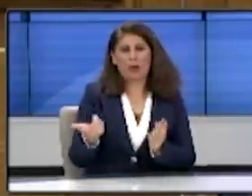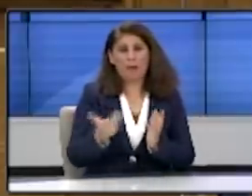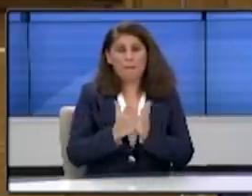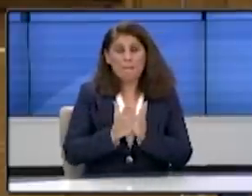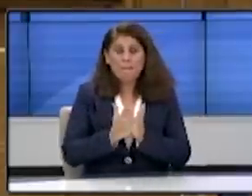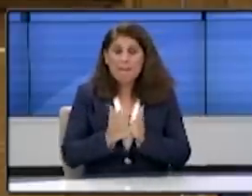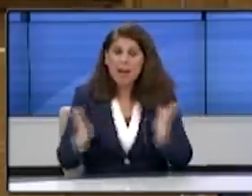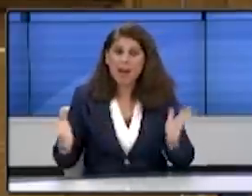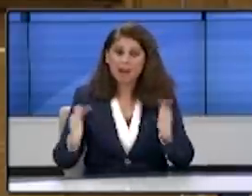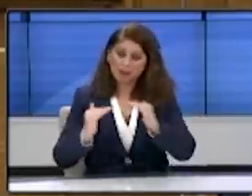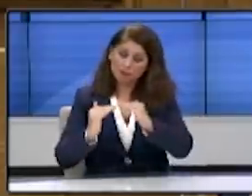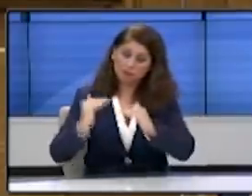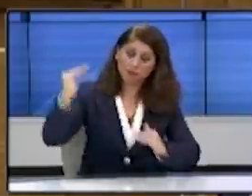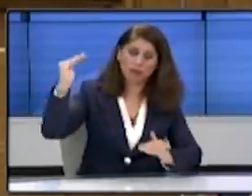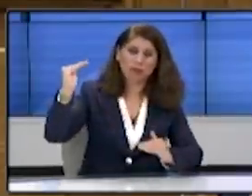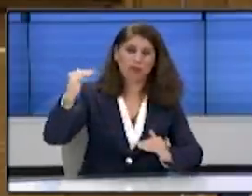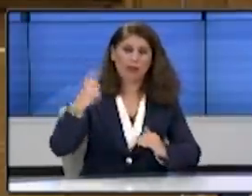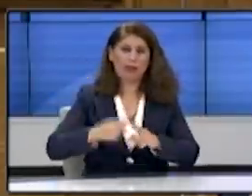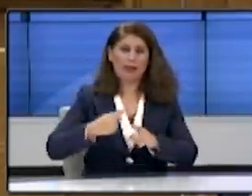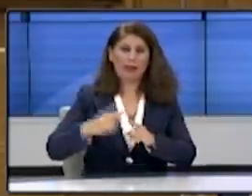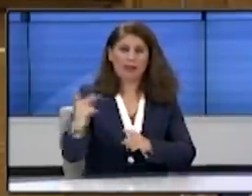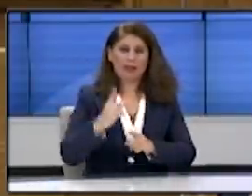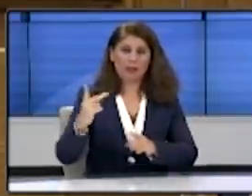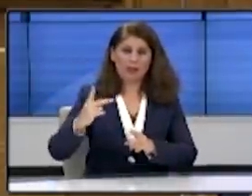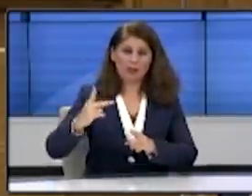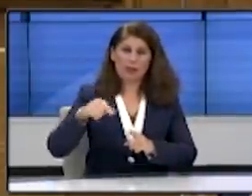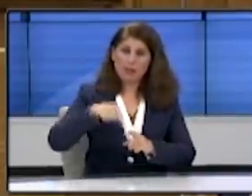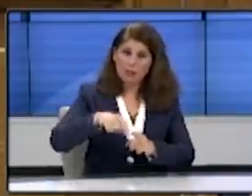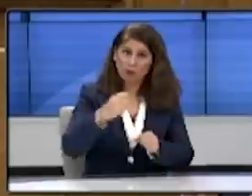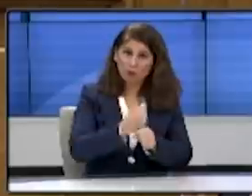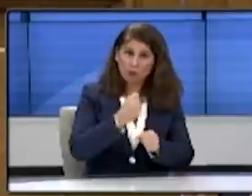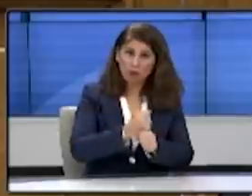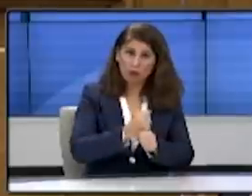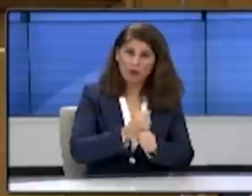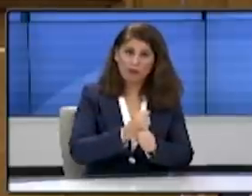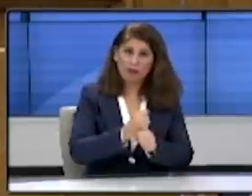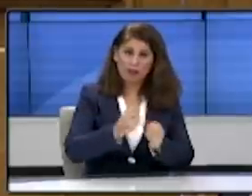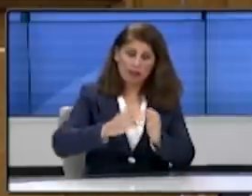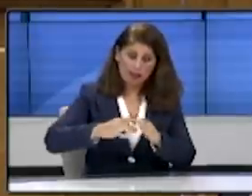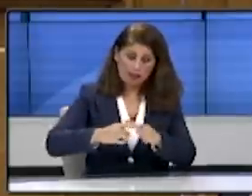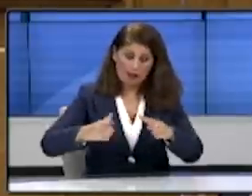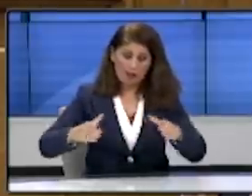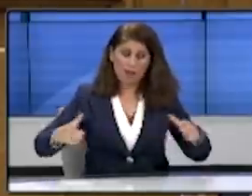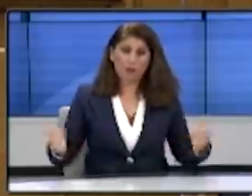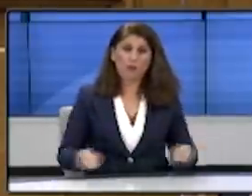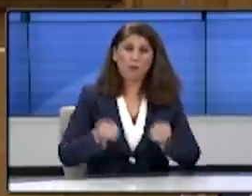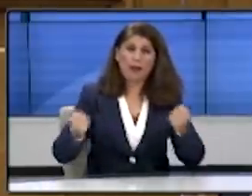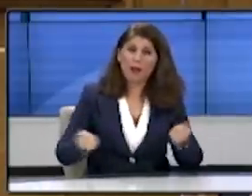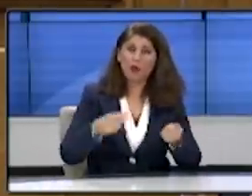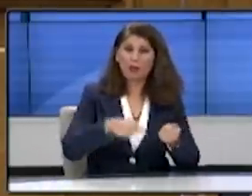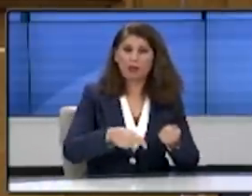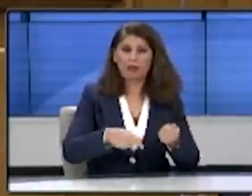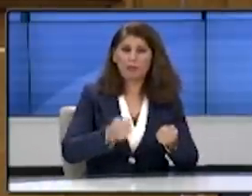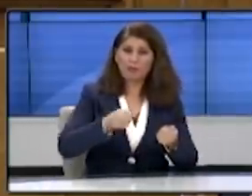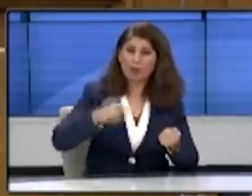μεγαλύτερη ανισότητα στην ελληνική κοινωνία είναι ανάμεσα σε αυτούς που δουλεύουν για να μεγαλώνει η πίτα, τους παραγωγούς του πλούτου δηλαδή,